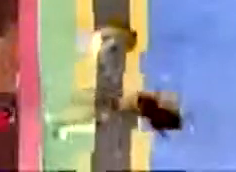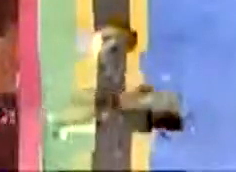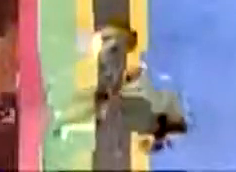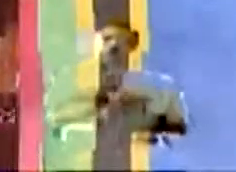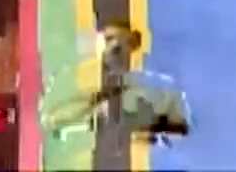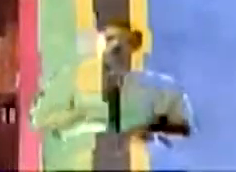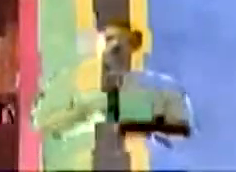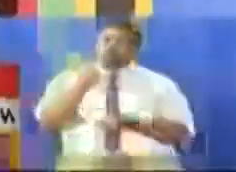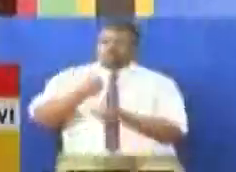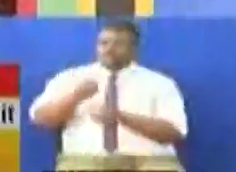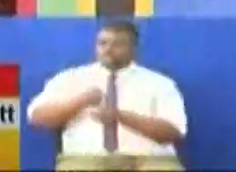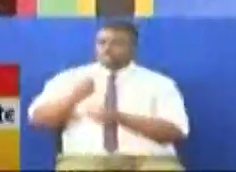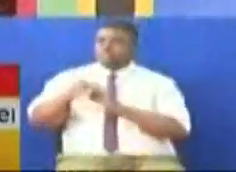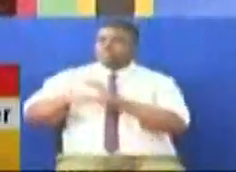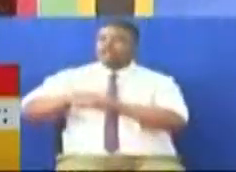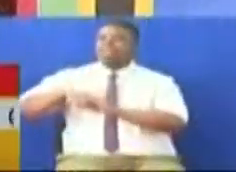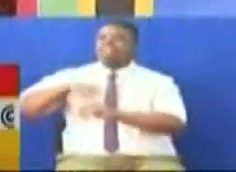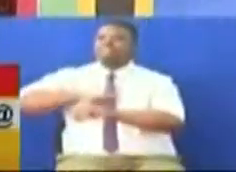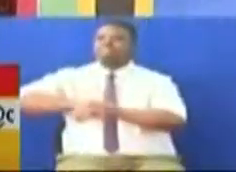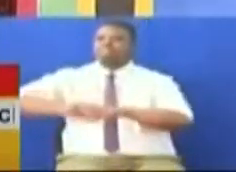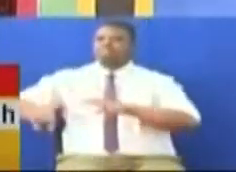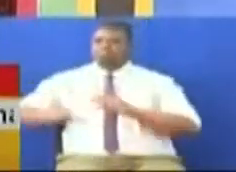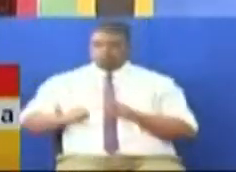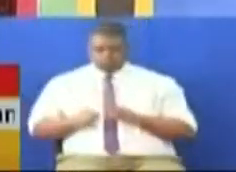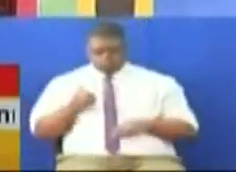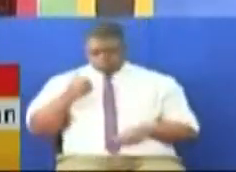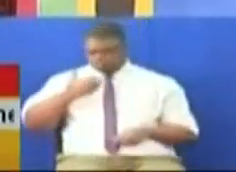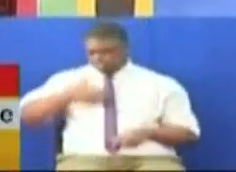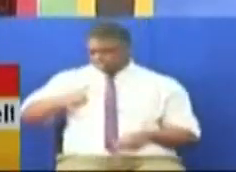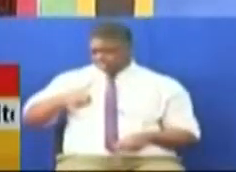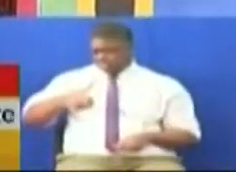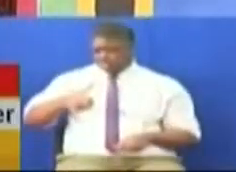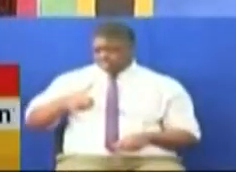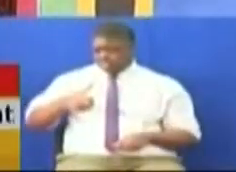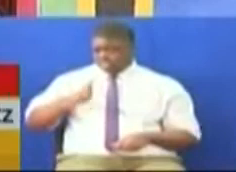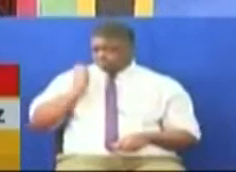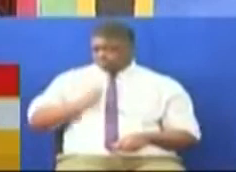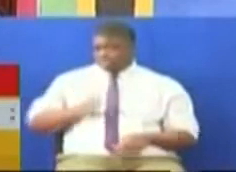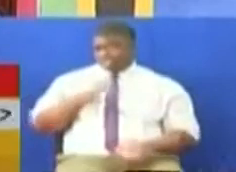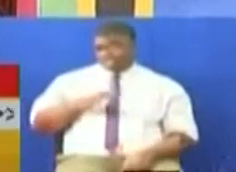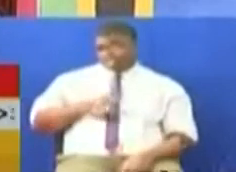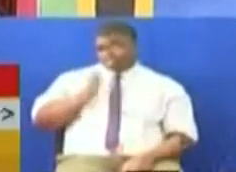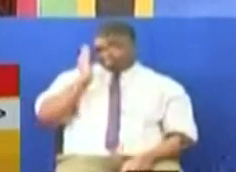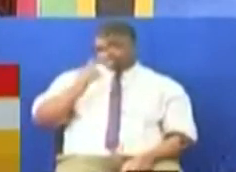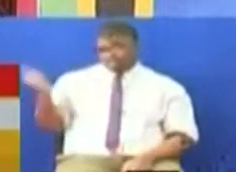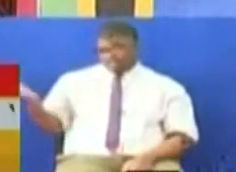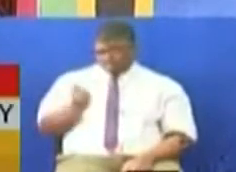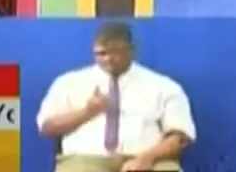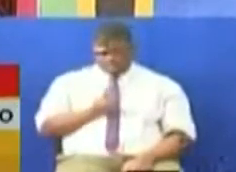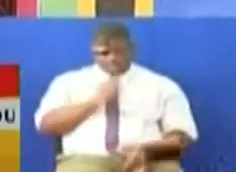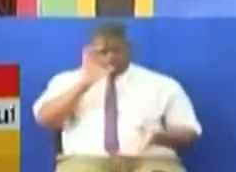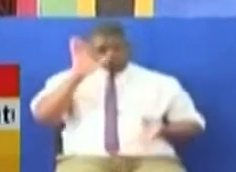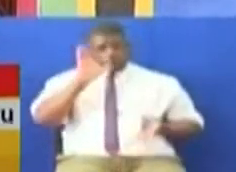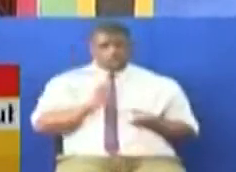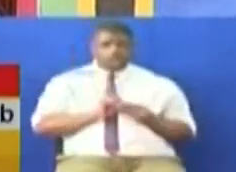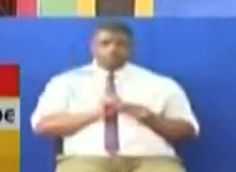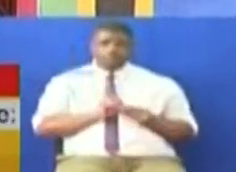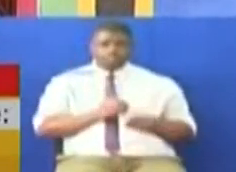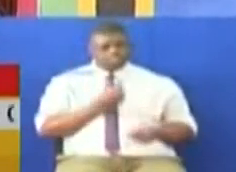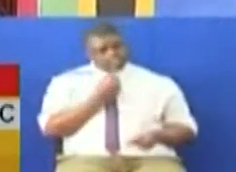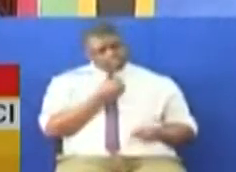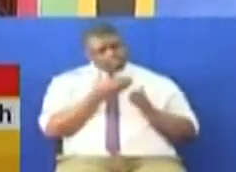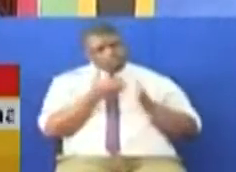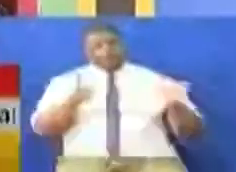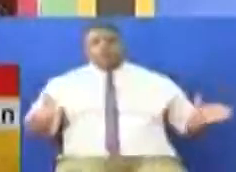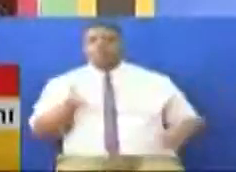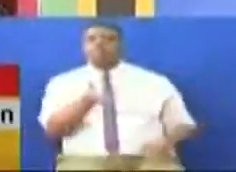mheshimiwa speaker, ni vizuri serikali wakati wanakuja ku-wind up watuambie ni namna gani wanaweza wakalipa fedha hizi